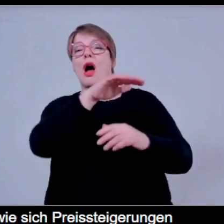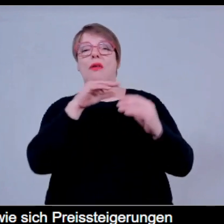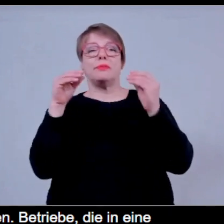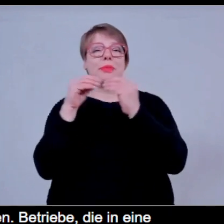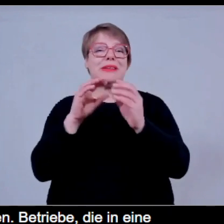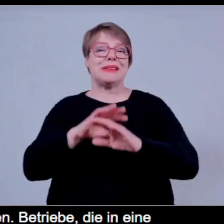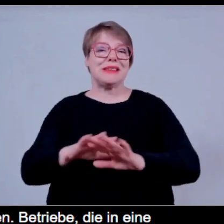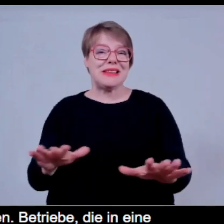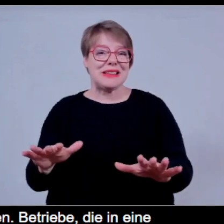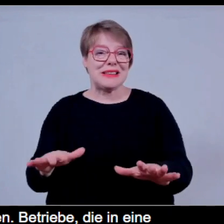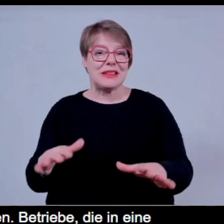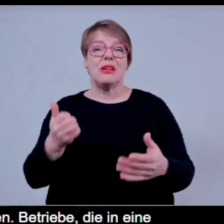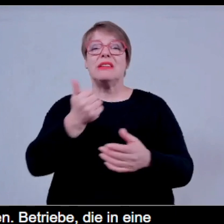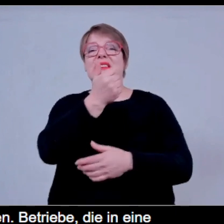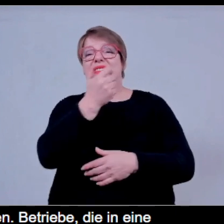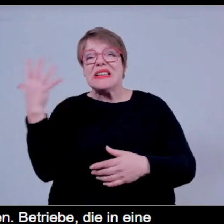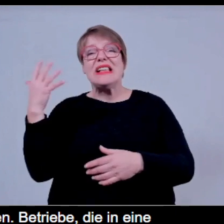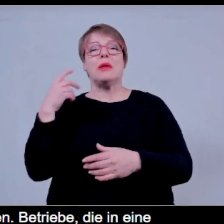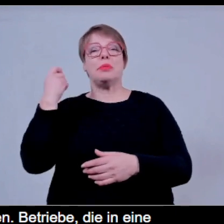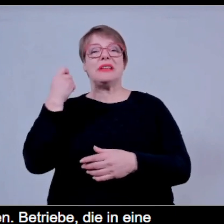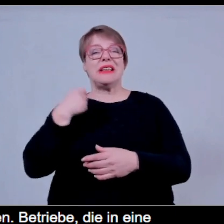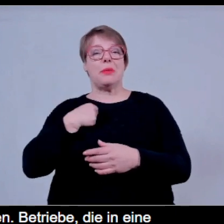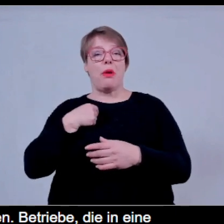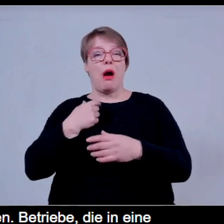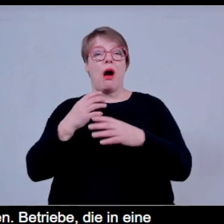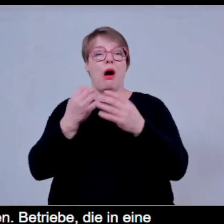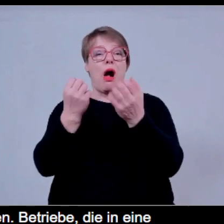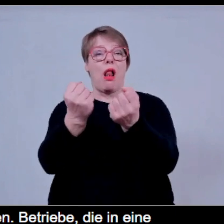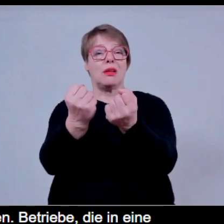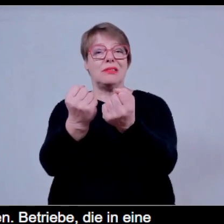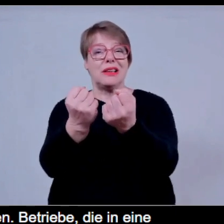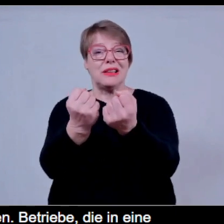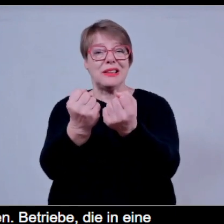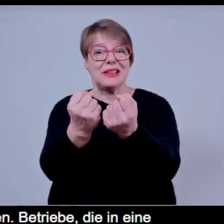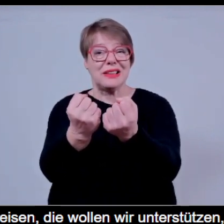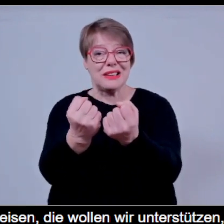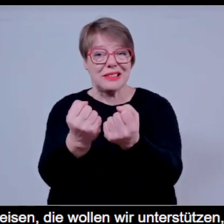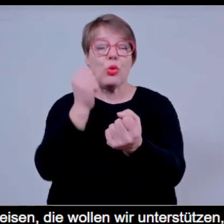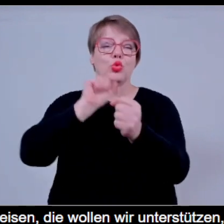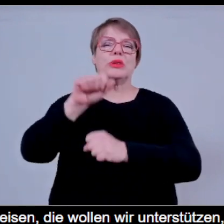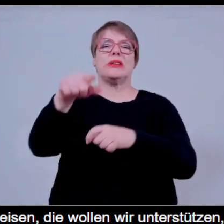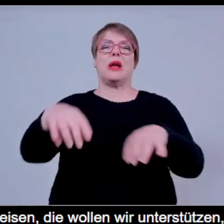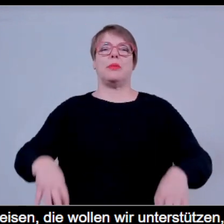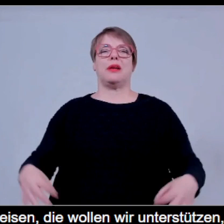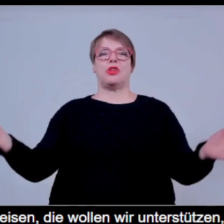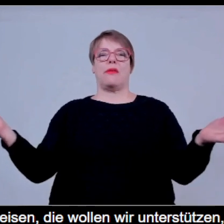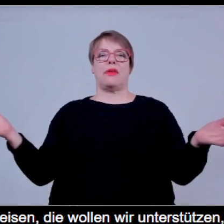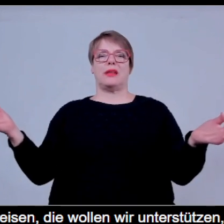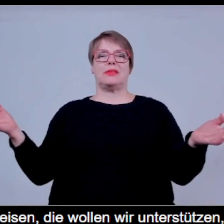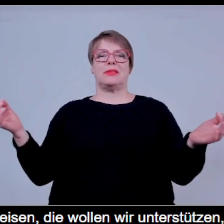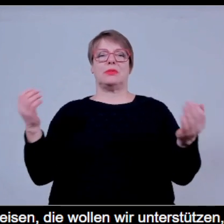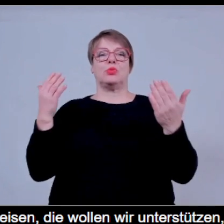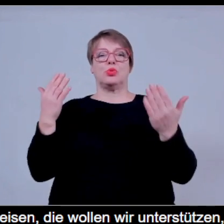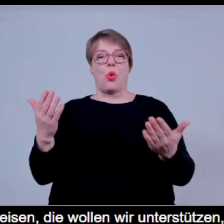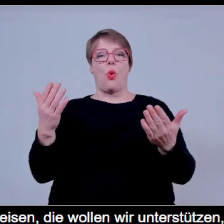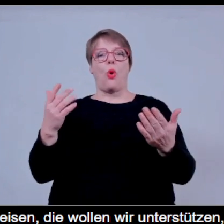derzeit vorstellt. Und wir haben ja seit 1. Dezember auch zur Information für alle Betriebe, die es noch nicht gehört